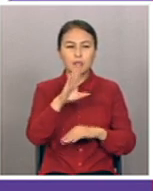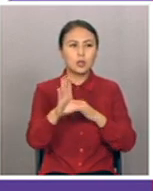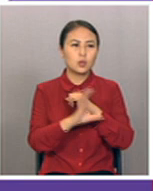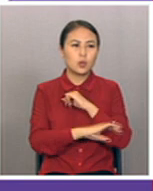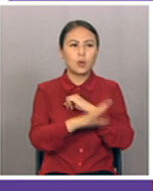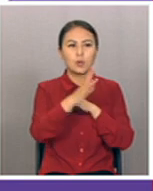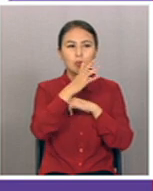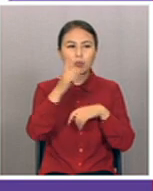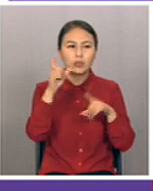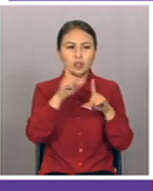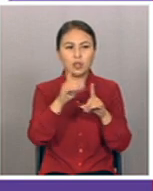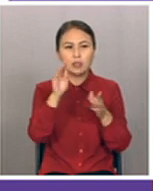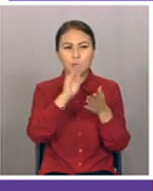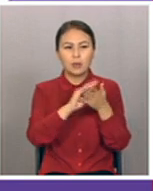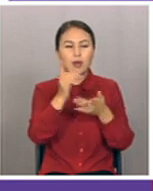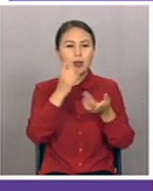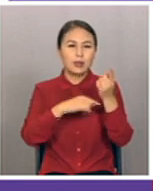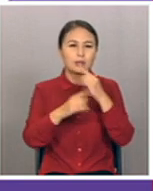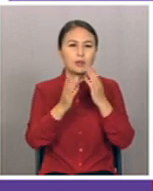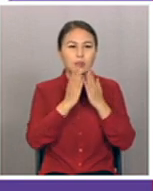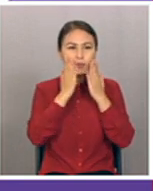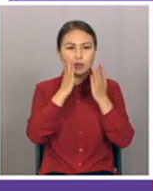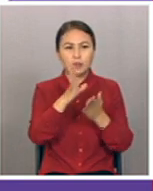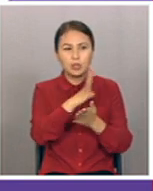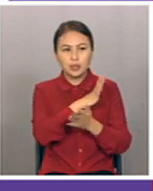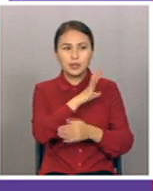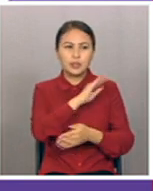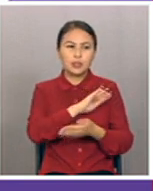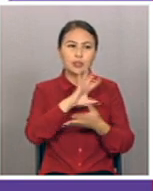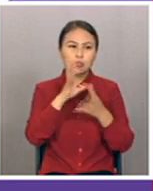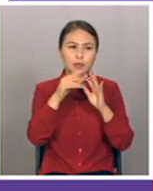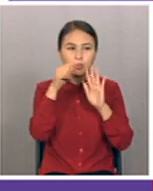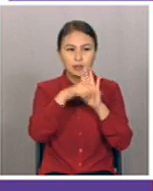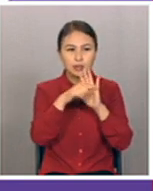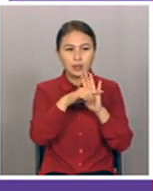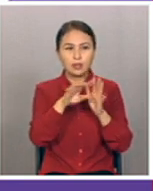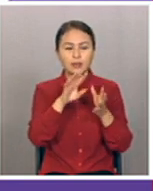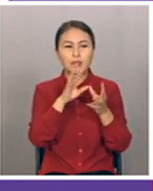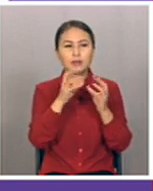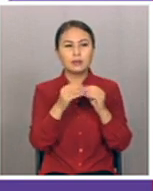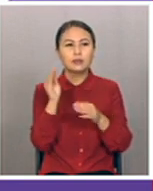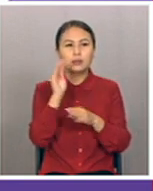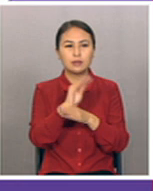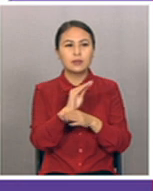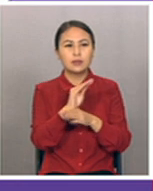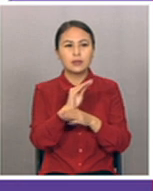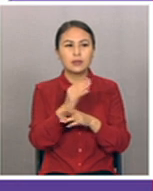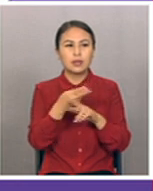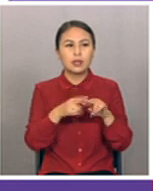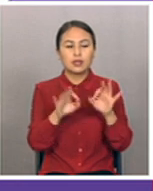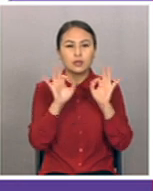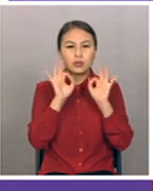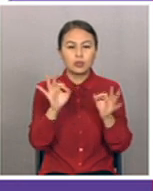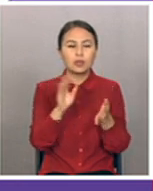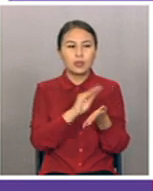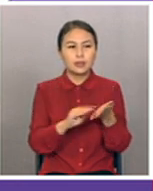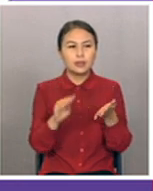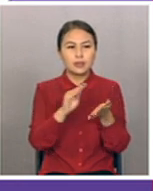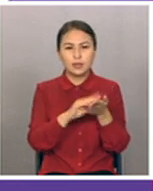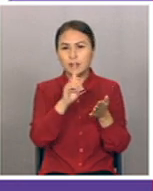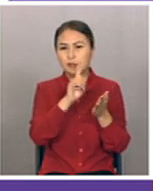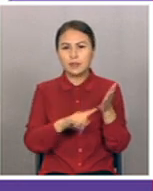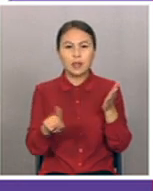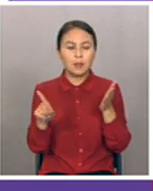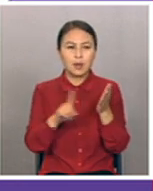болып, қайта оқып шықты. Сызғыш деп ішінен бір неше рет қайталады. Дұрыс жазылғандығына сен алмай